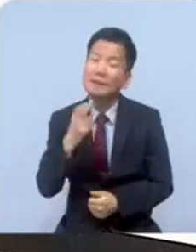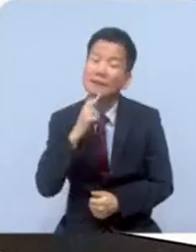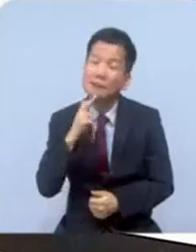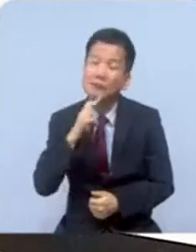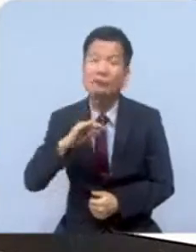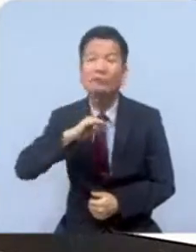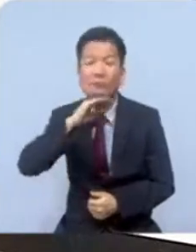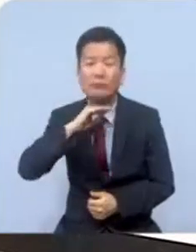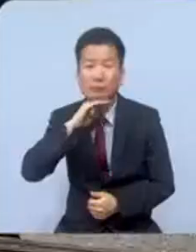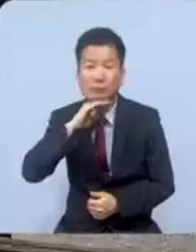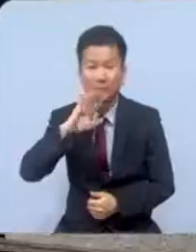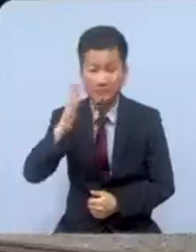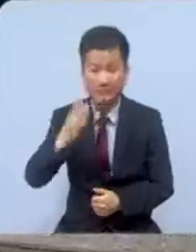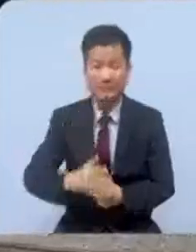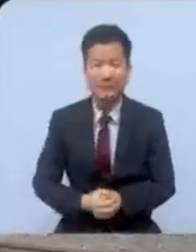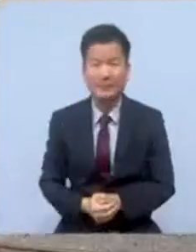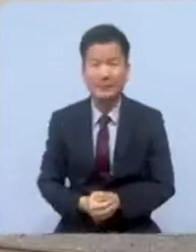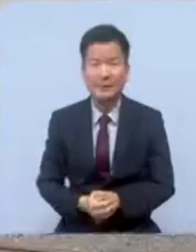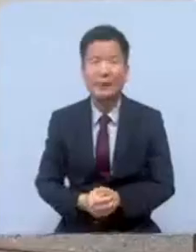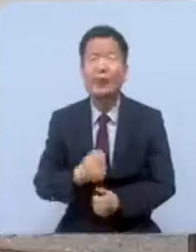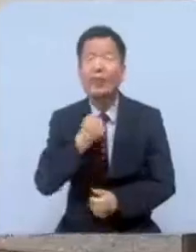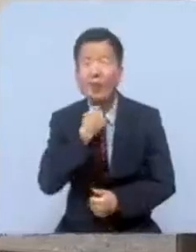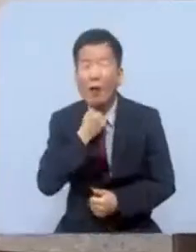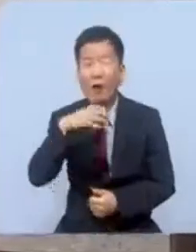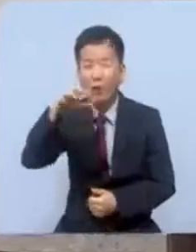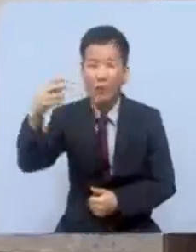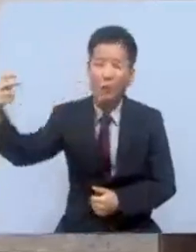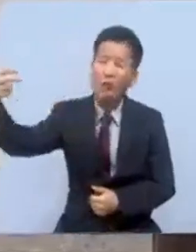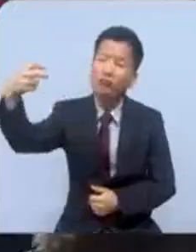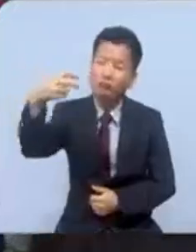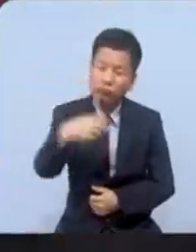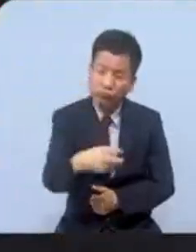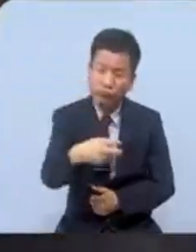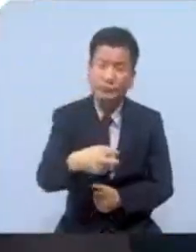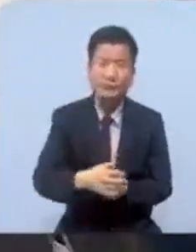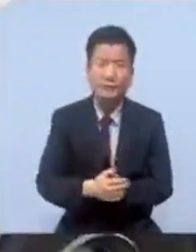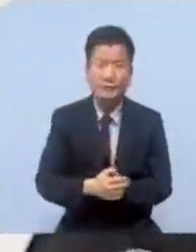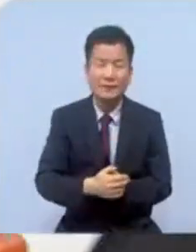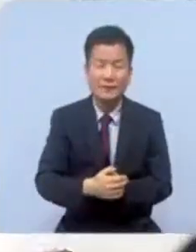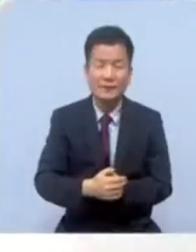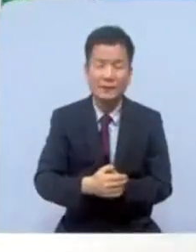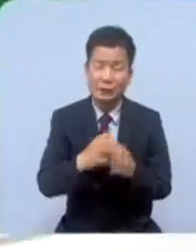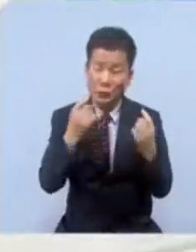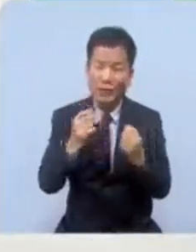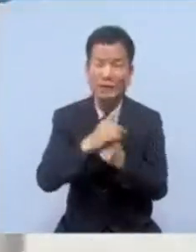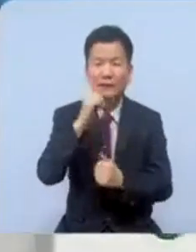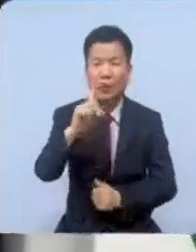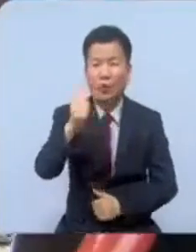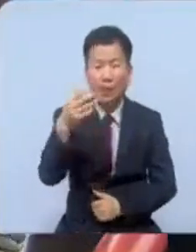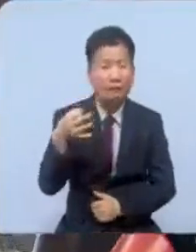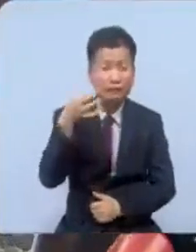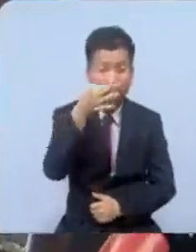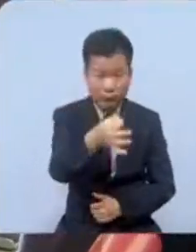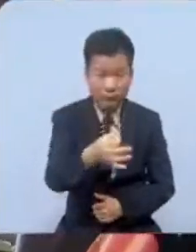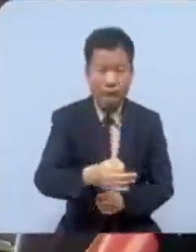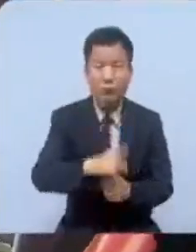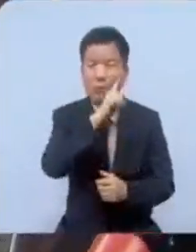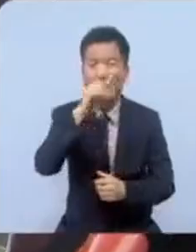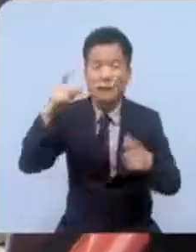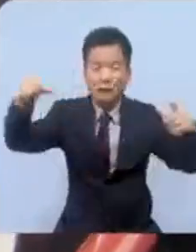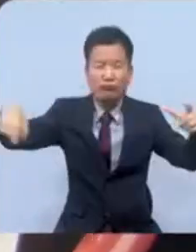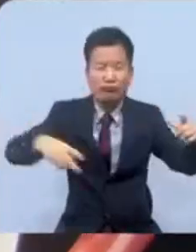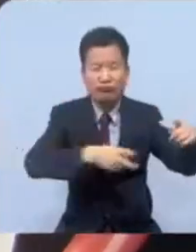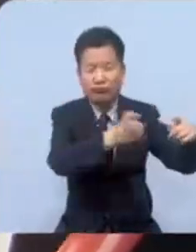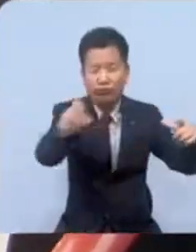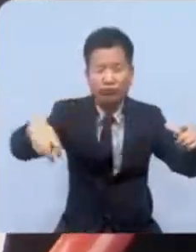정도 소요 예정입니다. 원하는 위치로 버스가 도착합니다. 시내버스 요금과 같은 1,500원이면 괴산 전역을